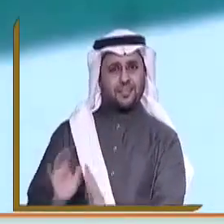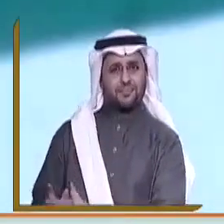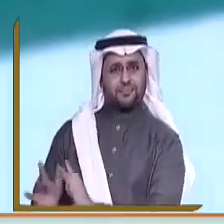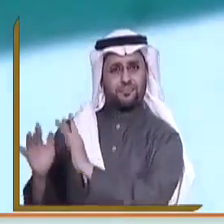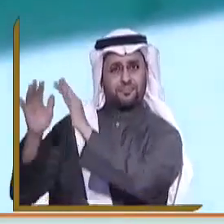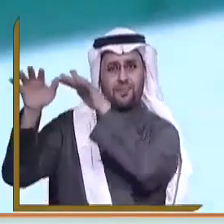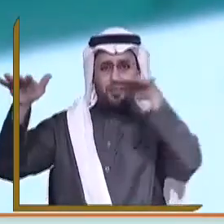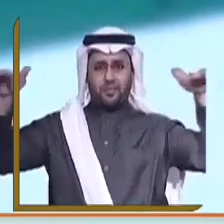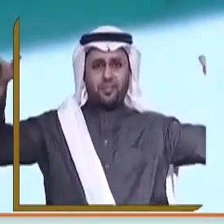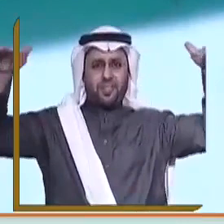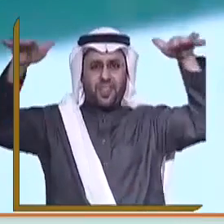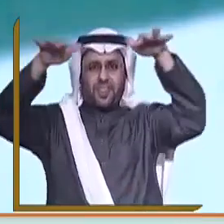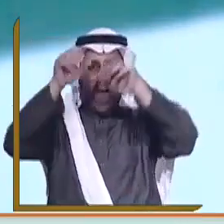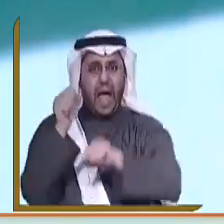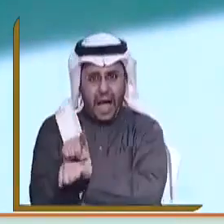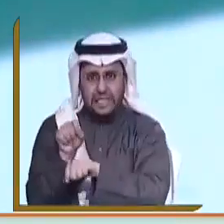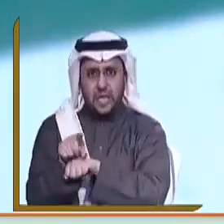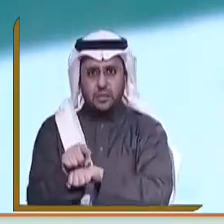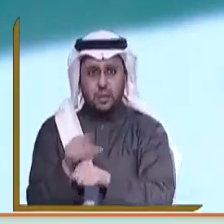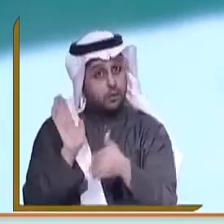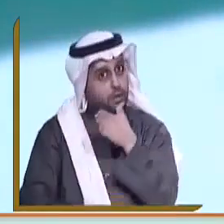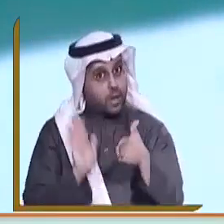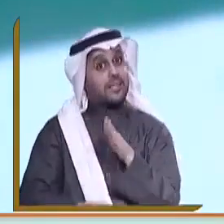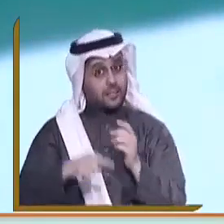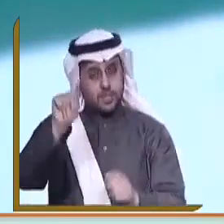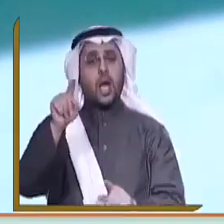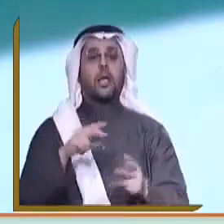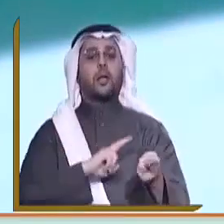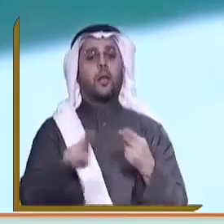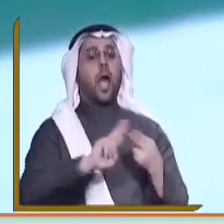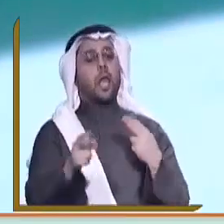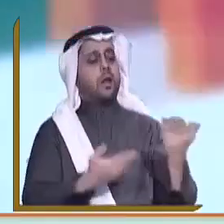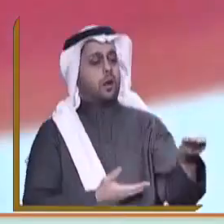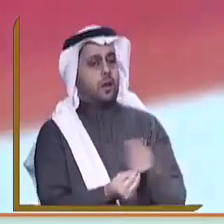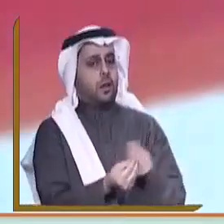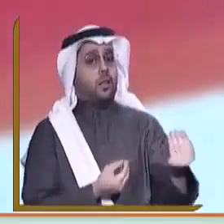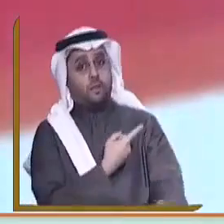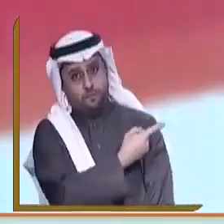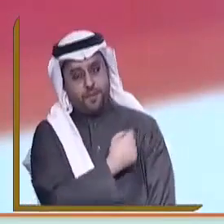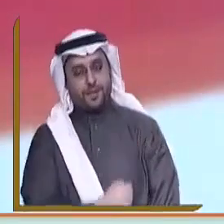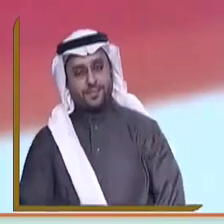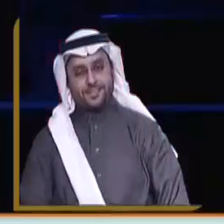البيئيه وشهد توقيع ست اتفاقيات لتحسين الخدمات ودعم